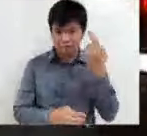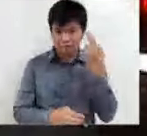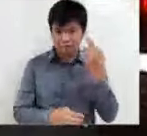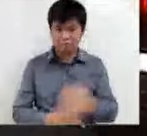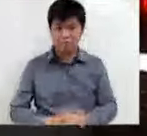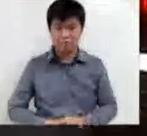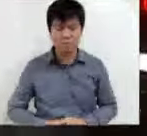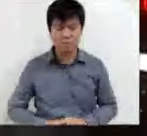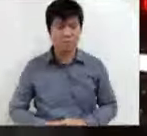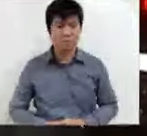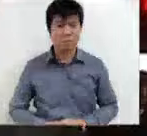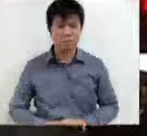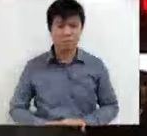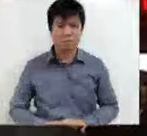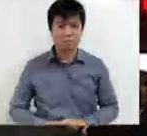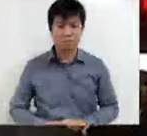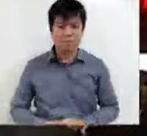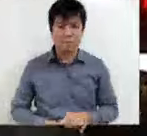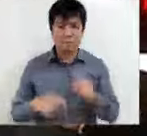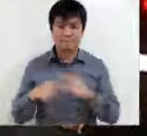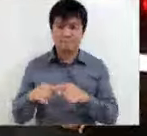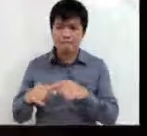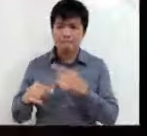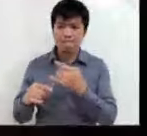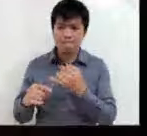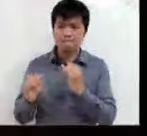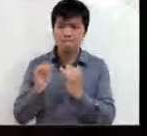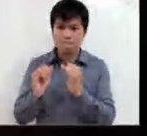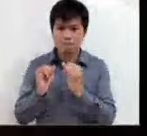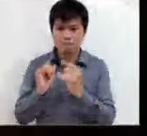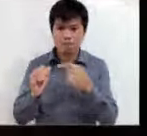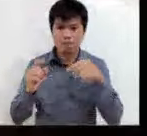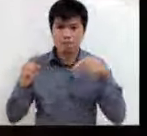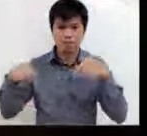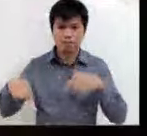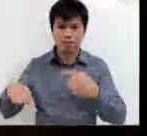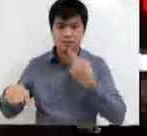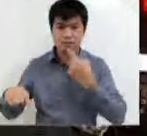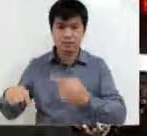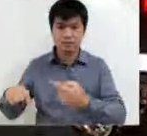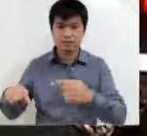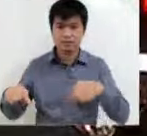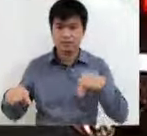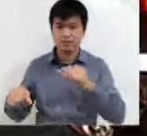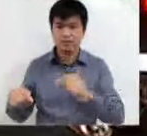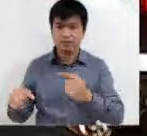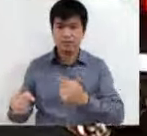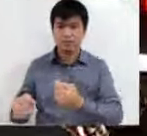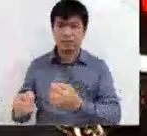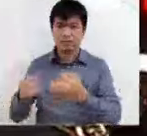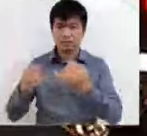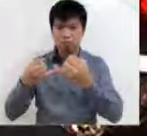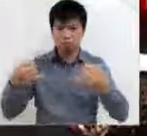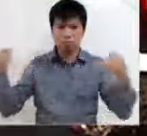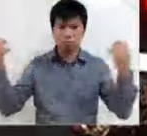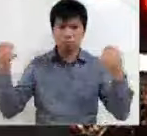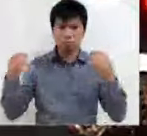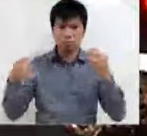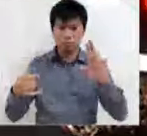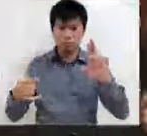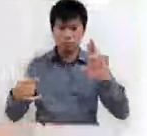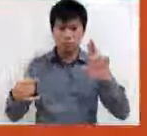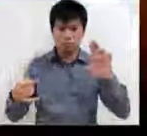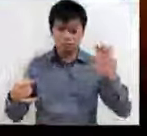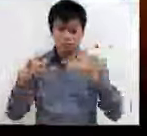na na-interview yung pong mga stay-in po, ayon po sa kanila, mga nagpuputukang mga wiring po ang kanilang narinig bago po magkaroon ng